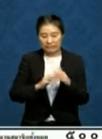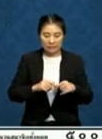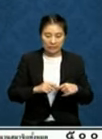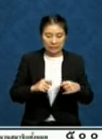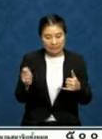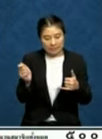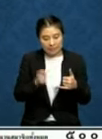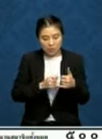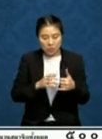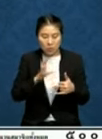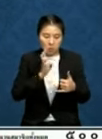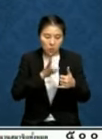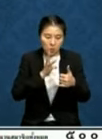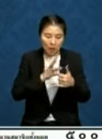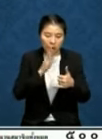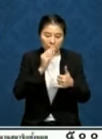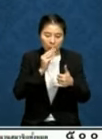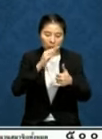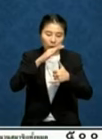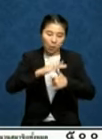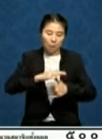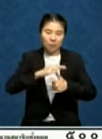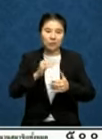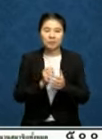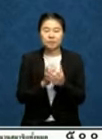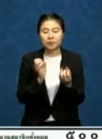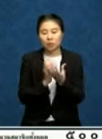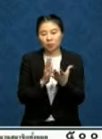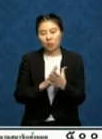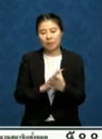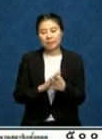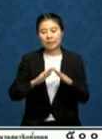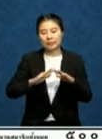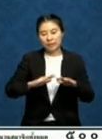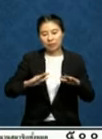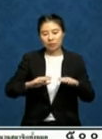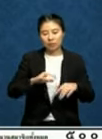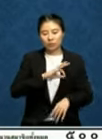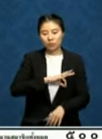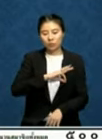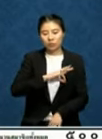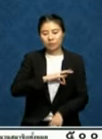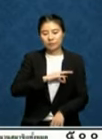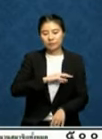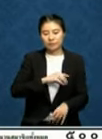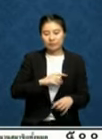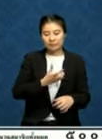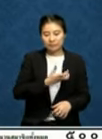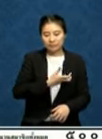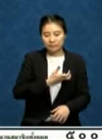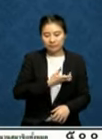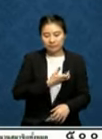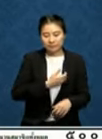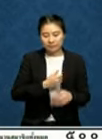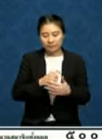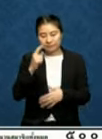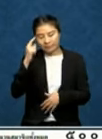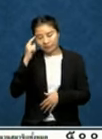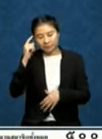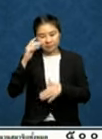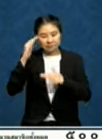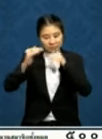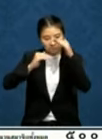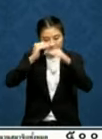าเหตุเดียวแต่ก็จะส่งผลกระทบค่ะท่านประธานอย่างที่เพื่อนสมาชิกได้กล่าวก่อนหน้านี้ทั้งในด้านการพัฒนาของจิตเวชนะ